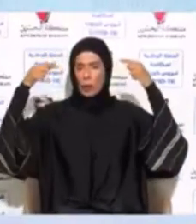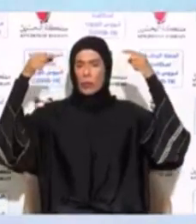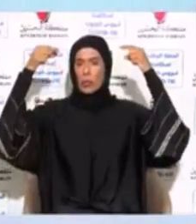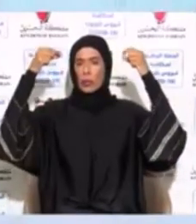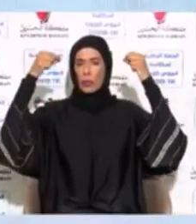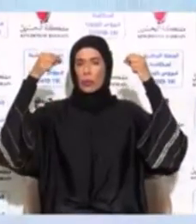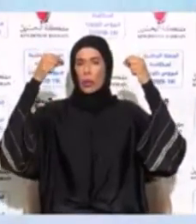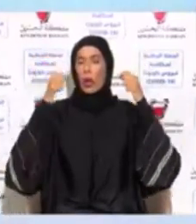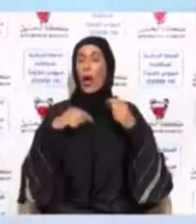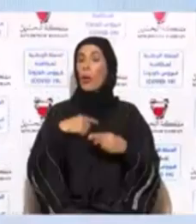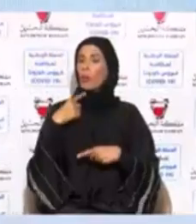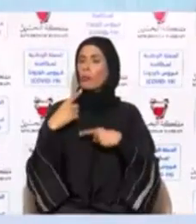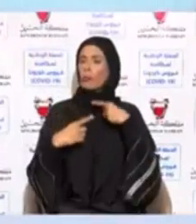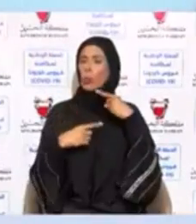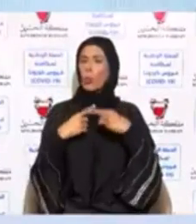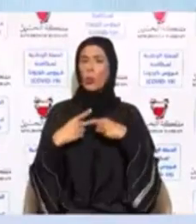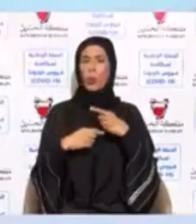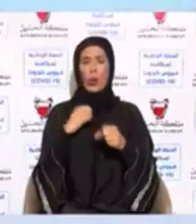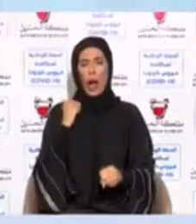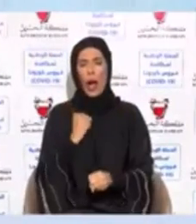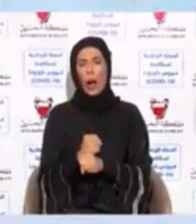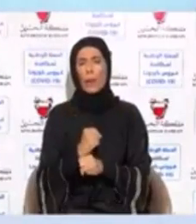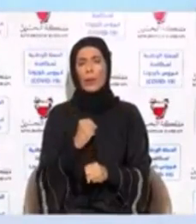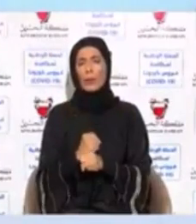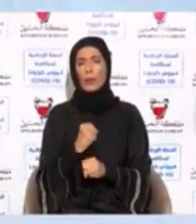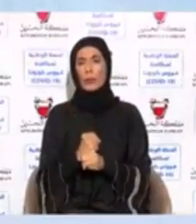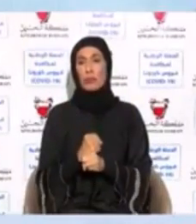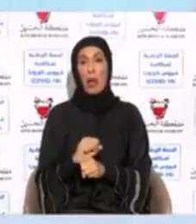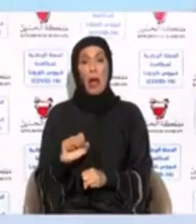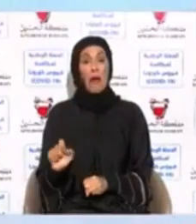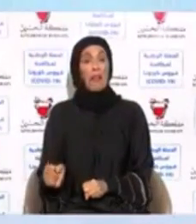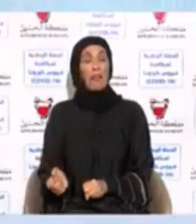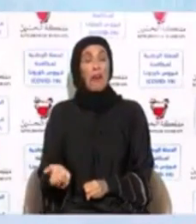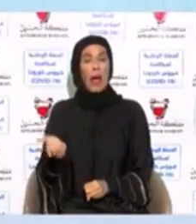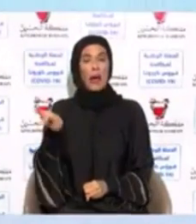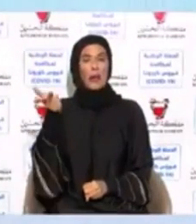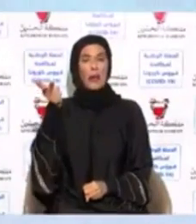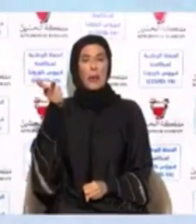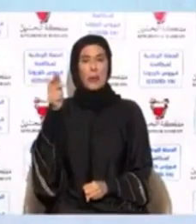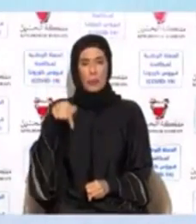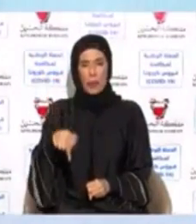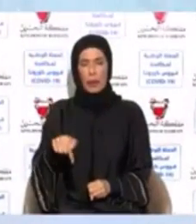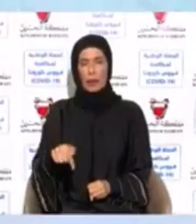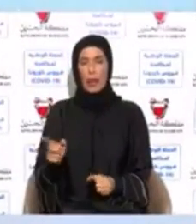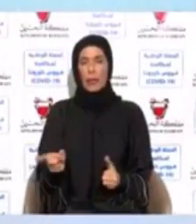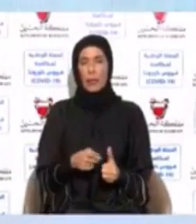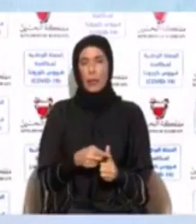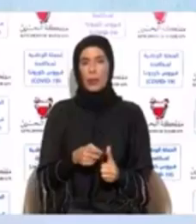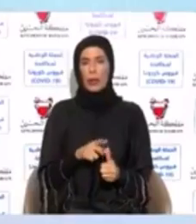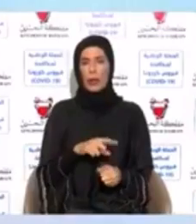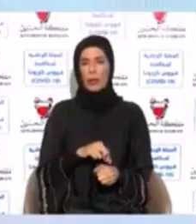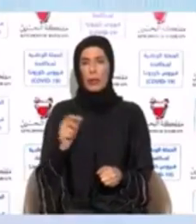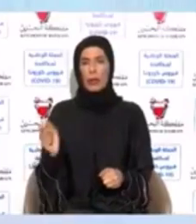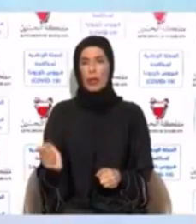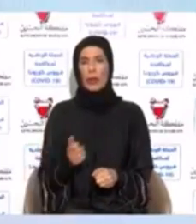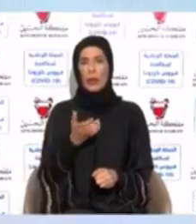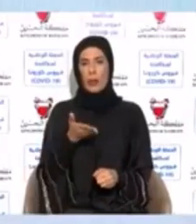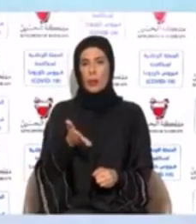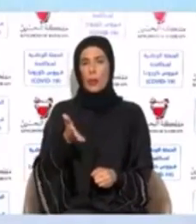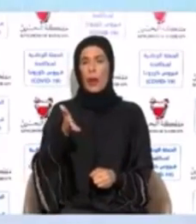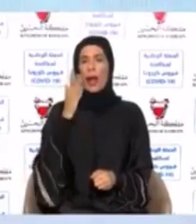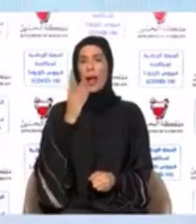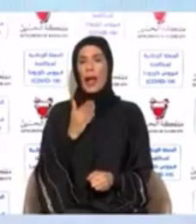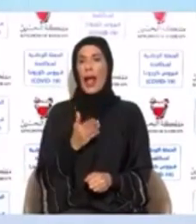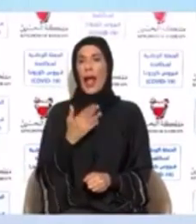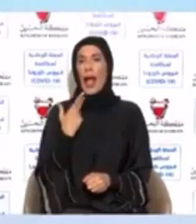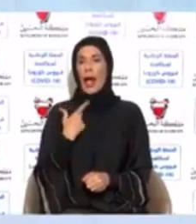مسعفين، والذين فعلا يعني أشعر بالفخر أنهم كانوا من الأوائل الناس والسباقين في الدخول إلى هذه